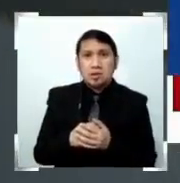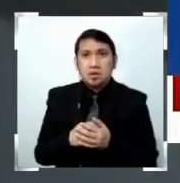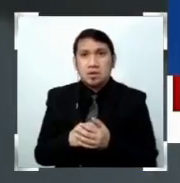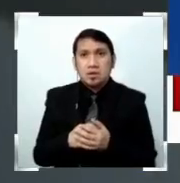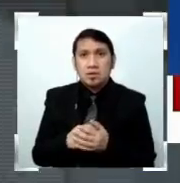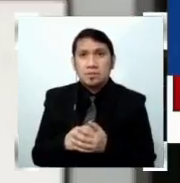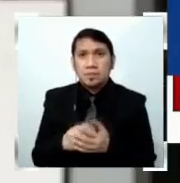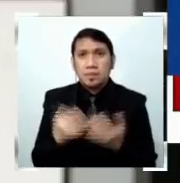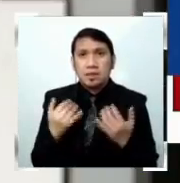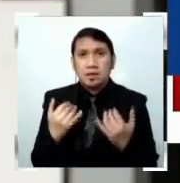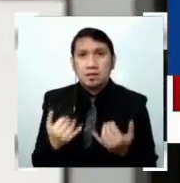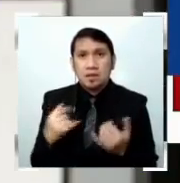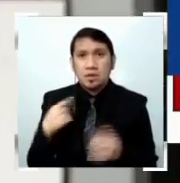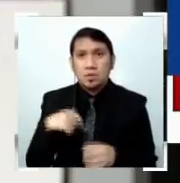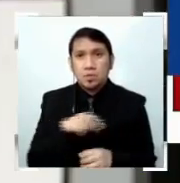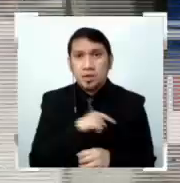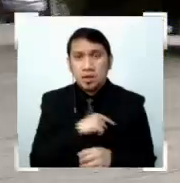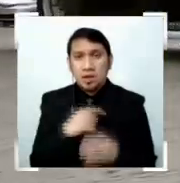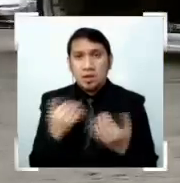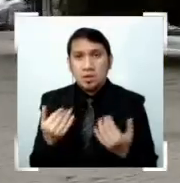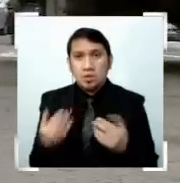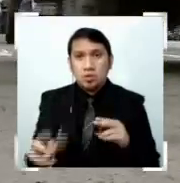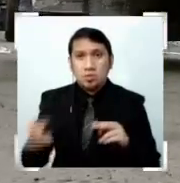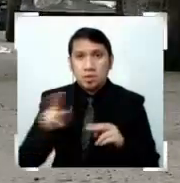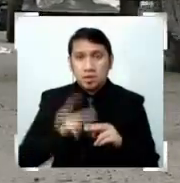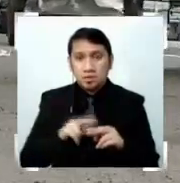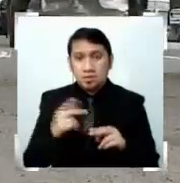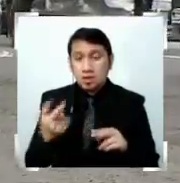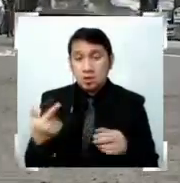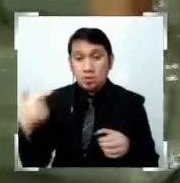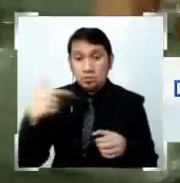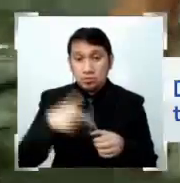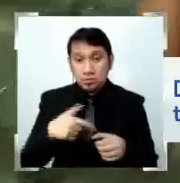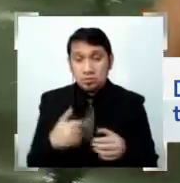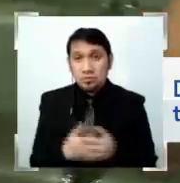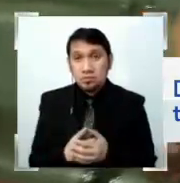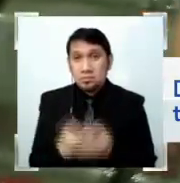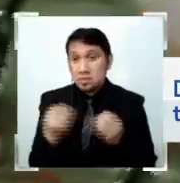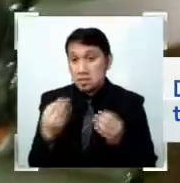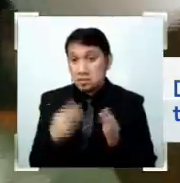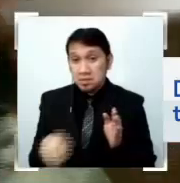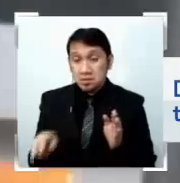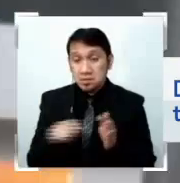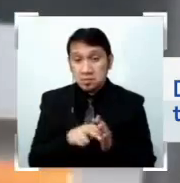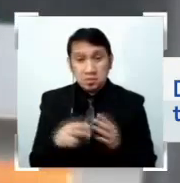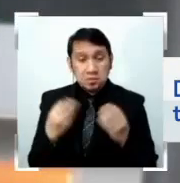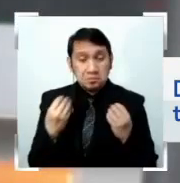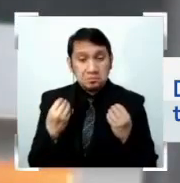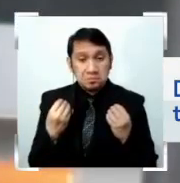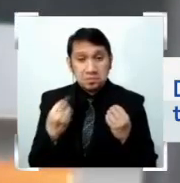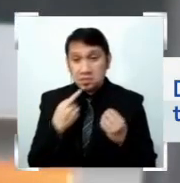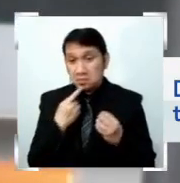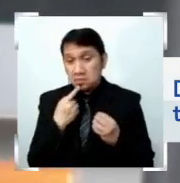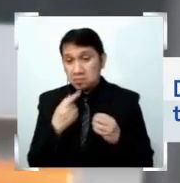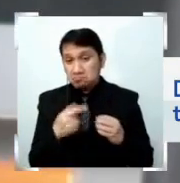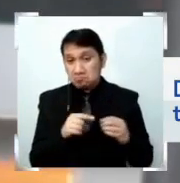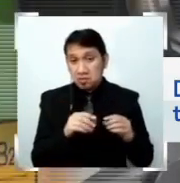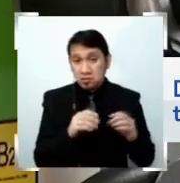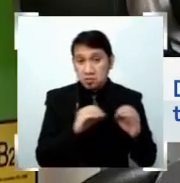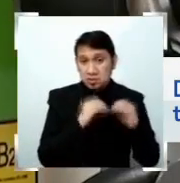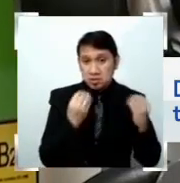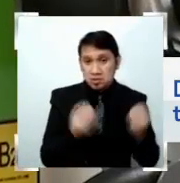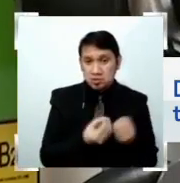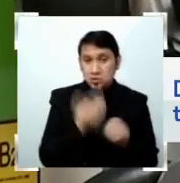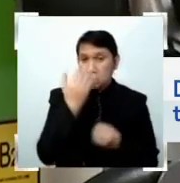na po ngayon na tumataas yung presyo ng ating krudo. Dumami man daw ang sasakay, sabi ng ilang transport group. Lugi pa rin sila sa pagsipa